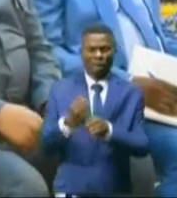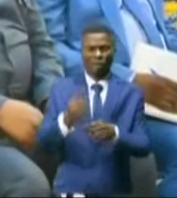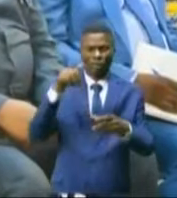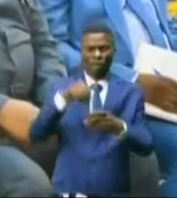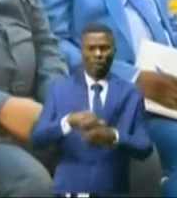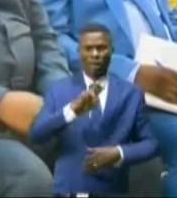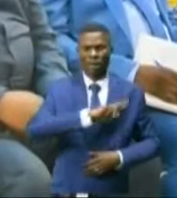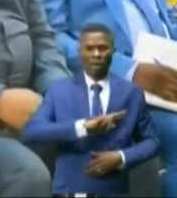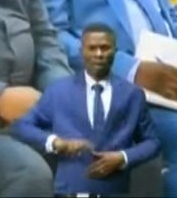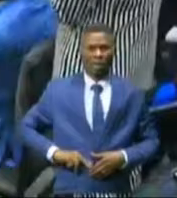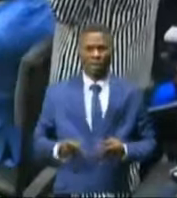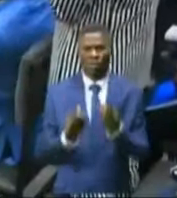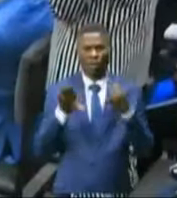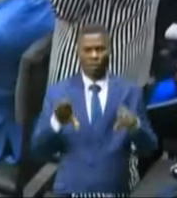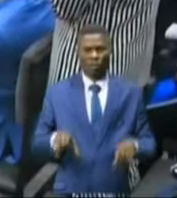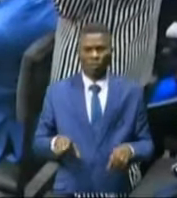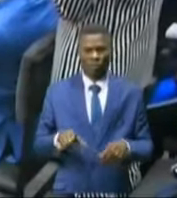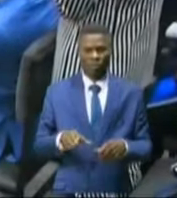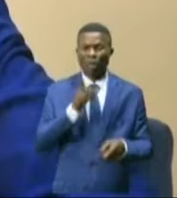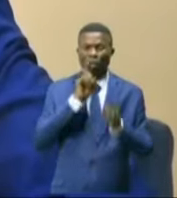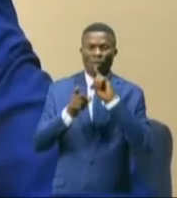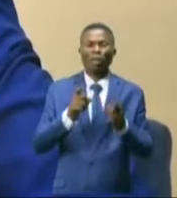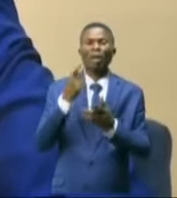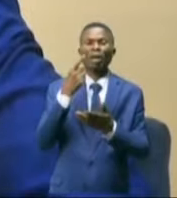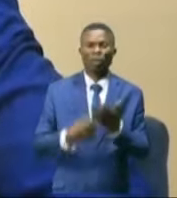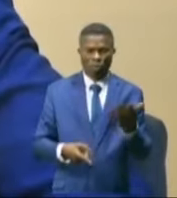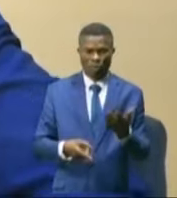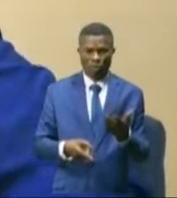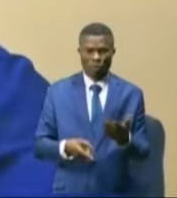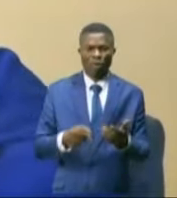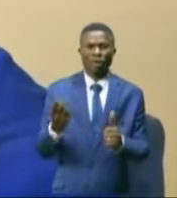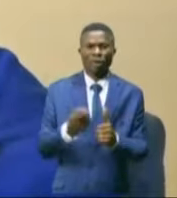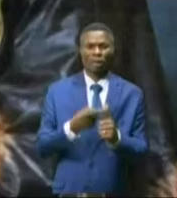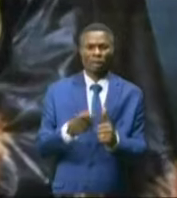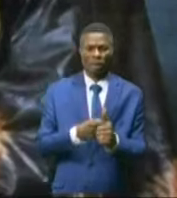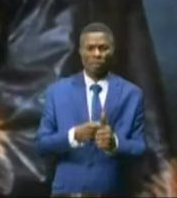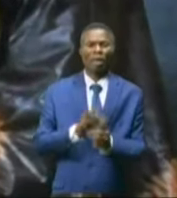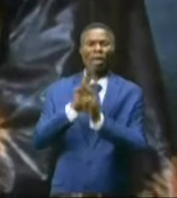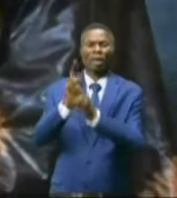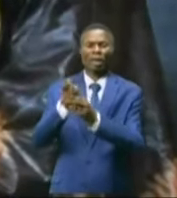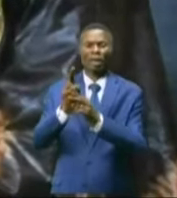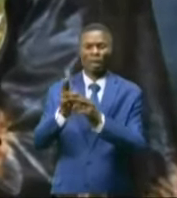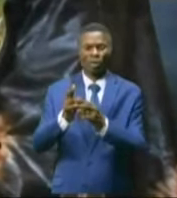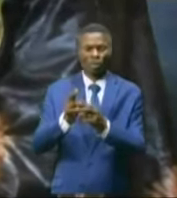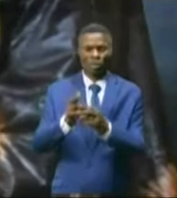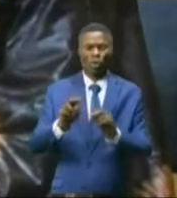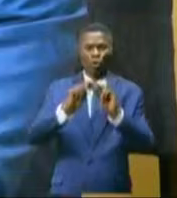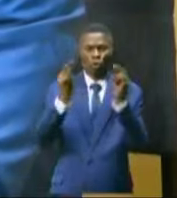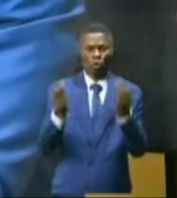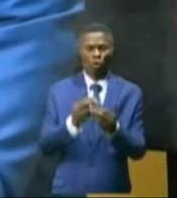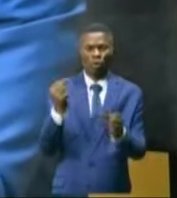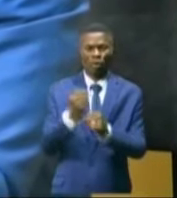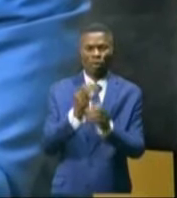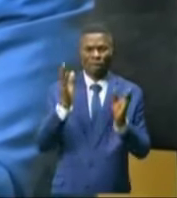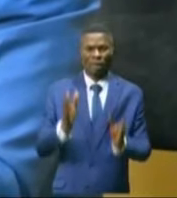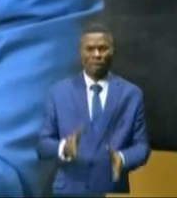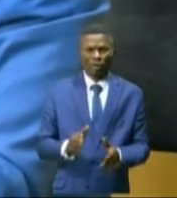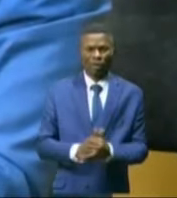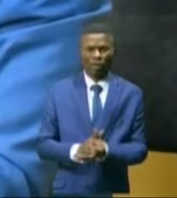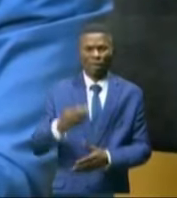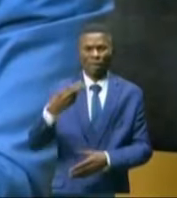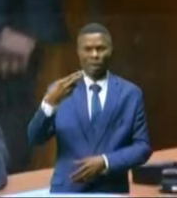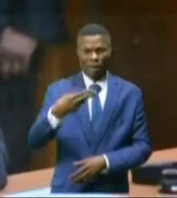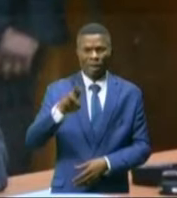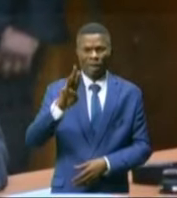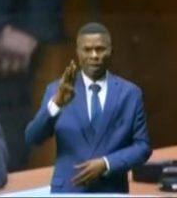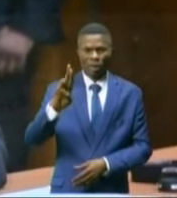démocratique du Congo. Leur entretien a eu pour toit de fond l'état des lieux de la corporation de huissiers de justice. Et le